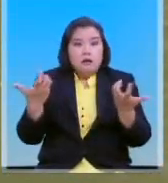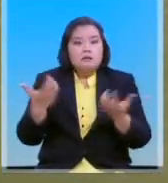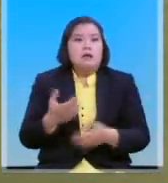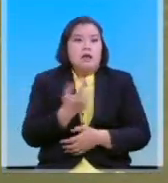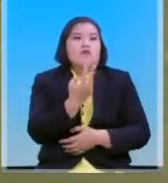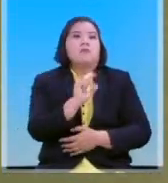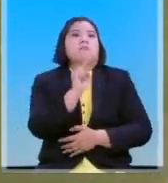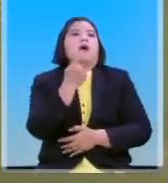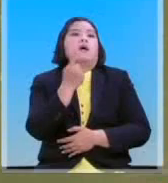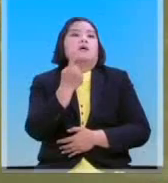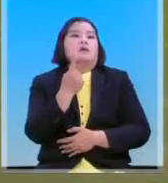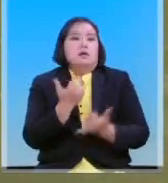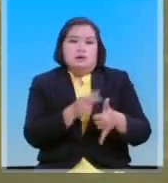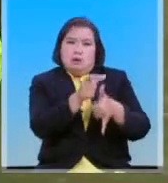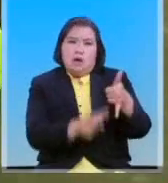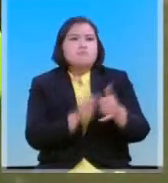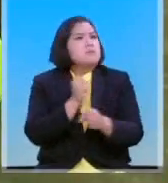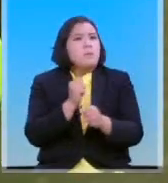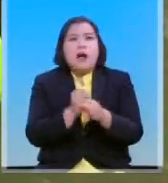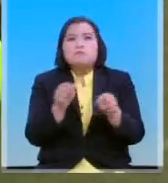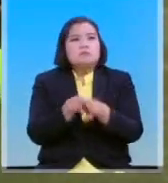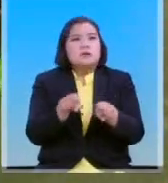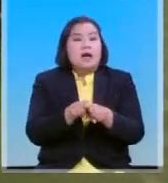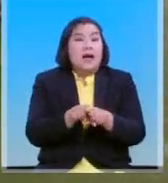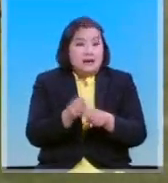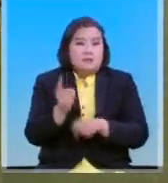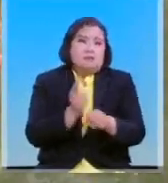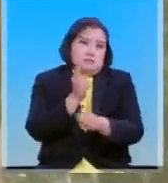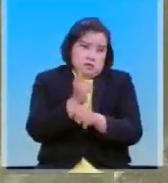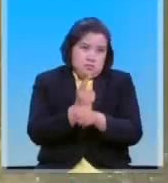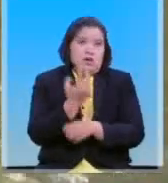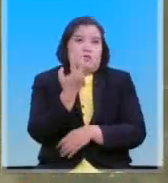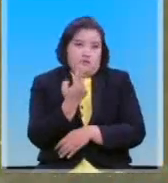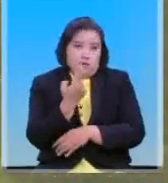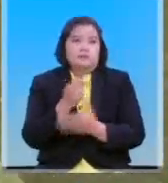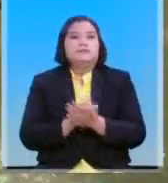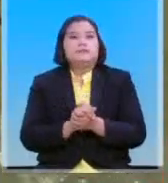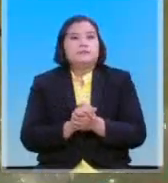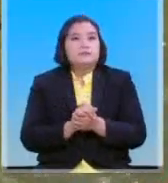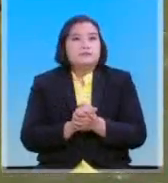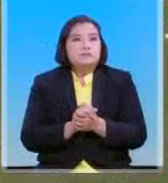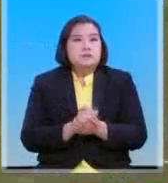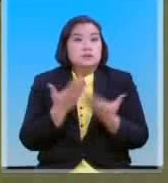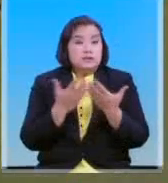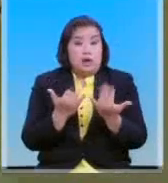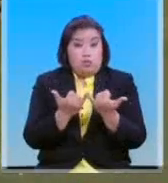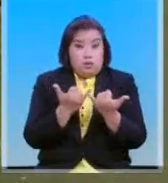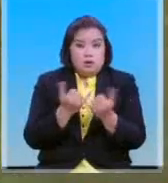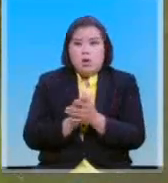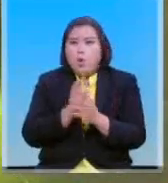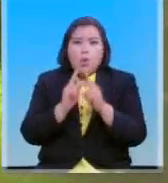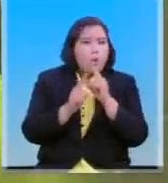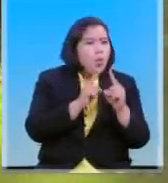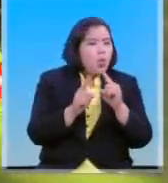ใหม่ซึ่งเป็นคนงานด้วยกันเนี่ยคบกันได้ประมาณ1ปีเศษครับ อ๋อนะคะในขณะที่ข้อมูลทางการสืบสวนก็เลยทำให้รู้อีกค่ะบอกว่